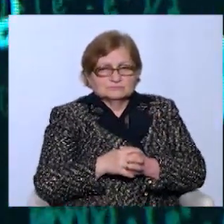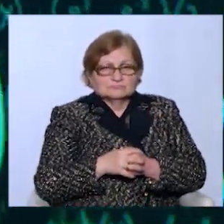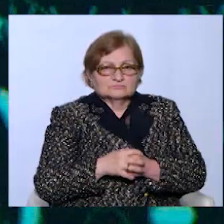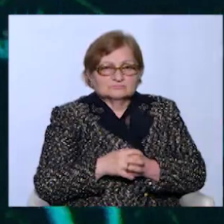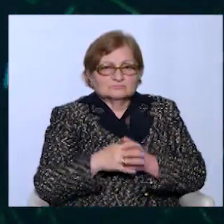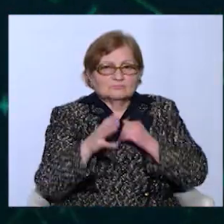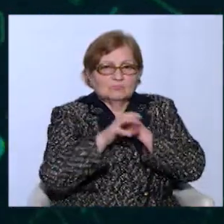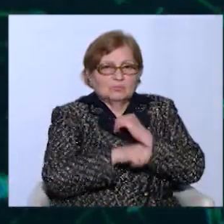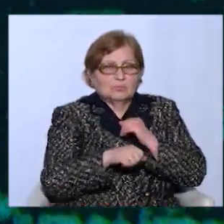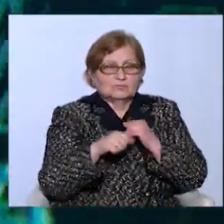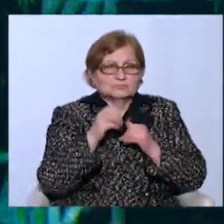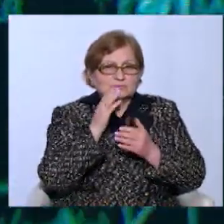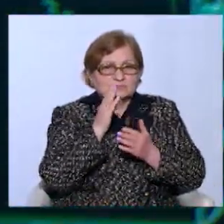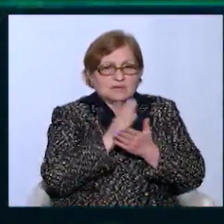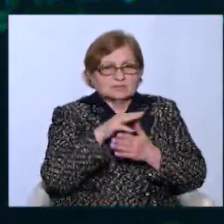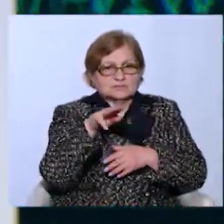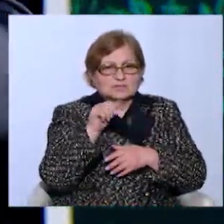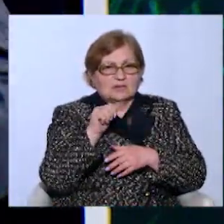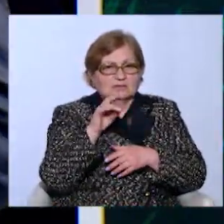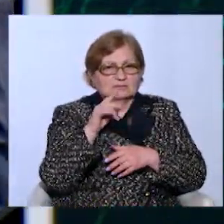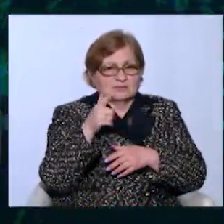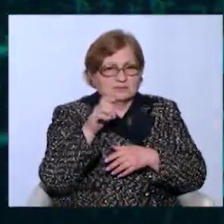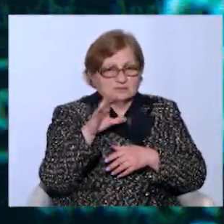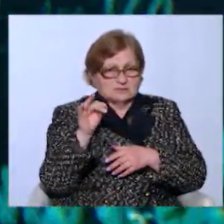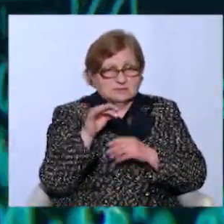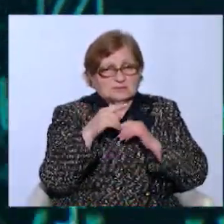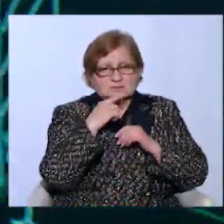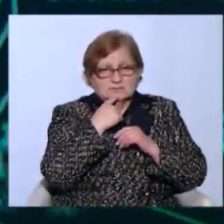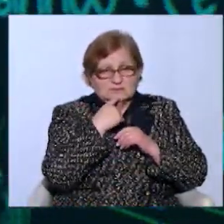mogetit tangensi sinus da kosinus dan didi imedi va kadvilat gaartnebs